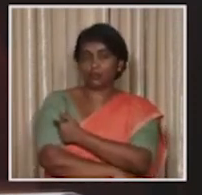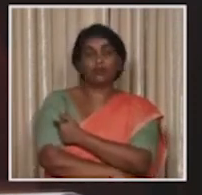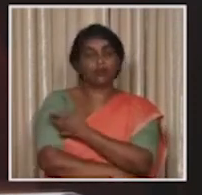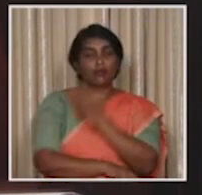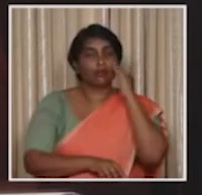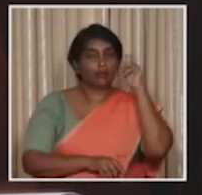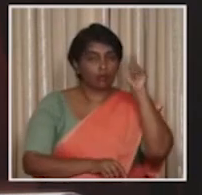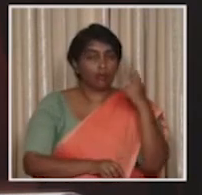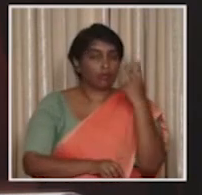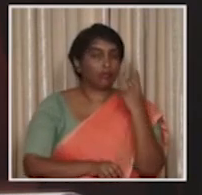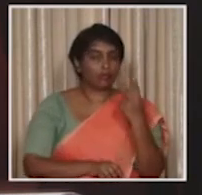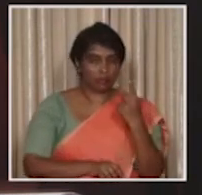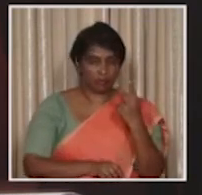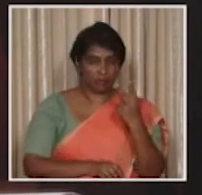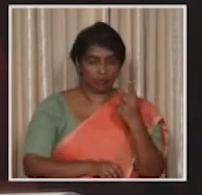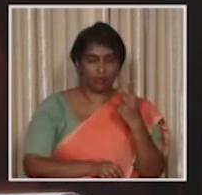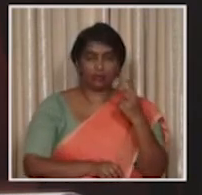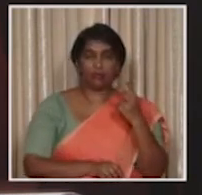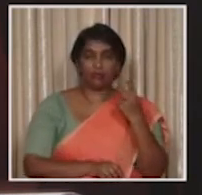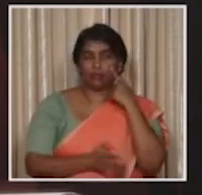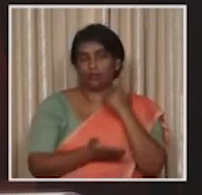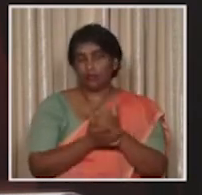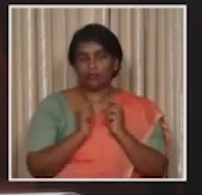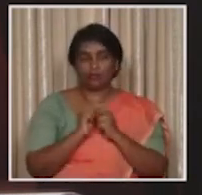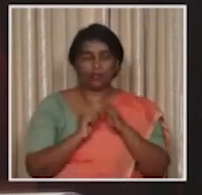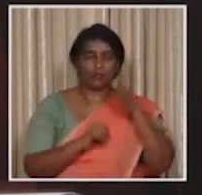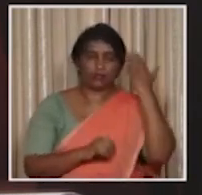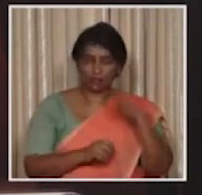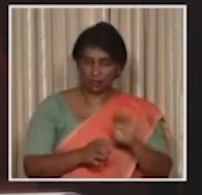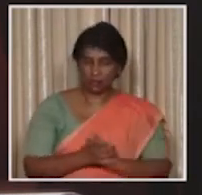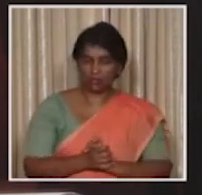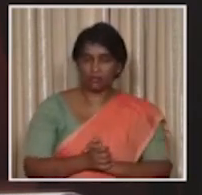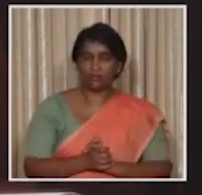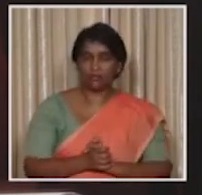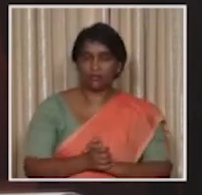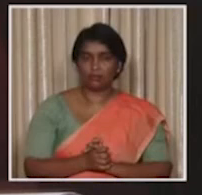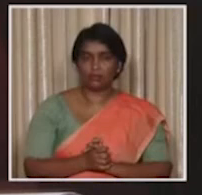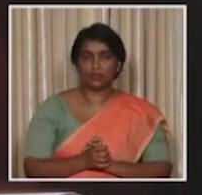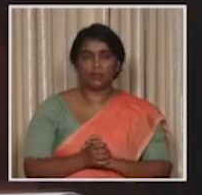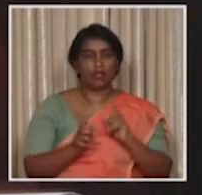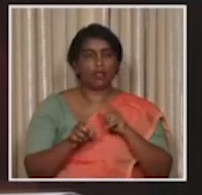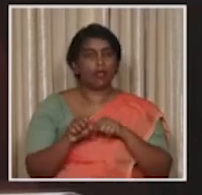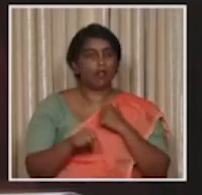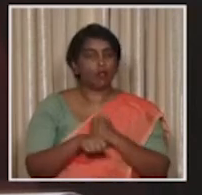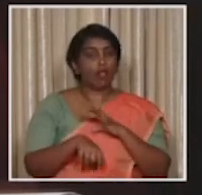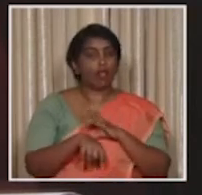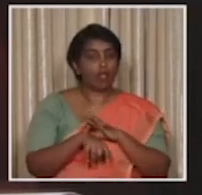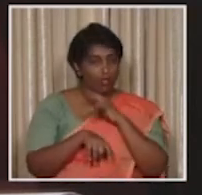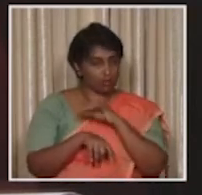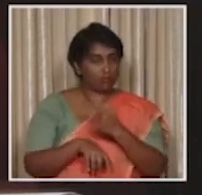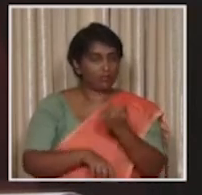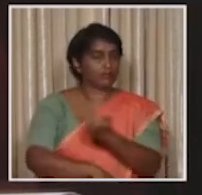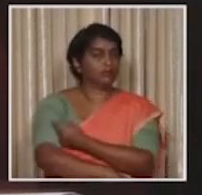දුන් කාන්තාවන් 2 දෙනෙකු සංකූලතාවයන් හේතුවෙන් මිය ගිහිල්ලා තිබෙනවා. රාගම ශික්ෂණ රෝහලේ